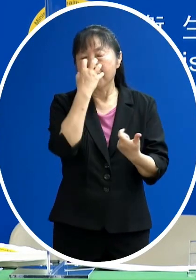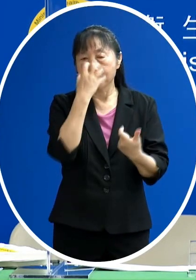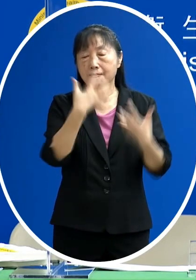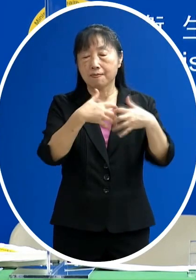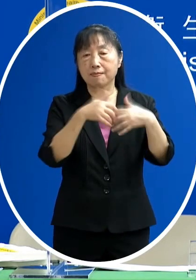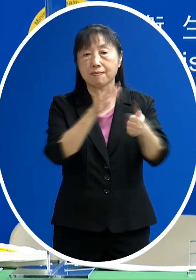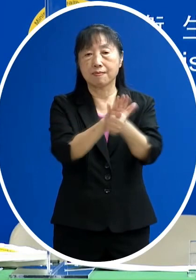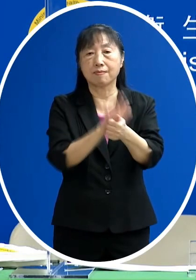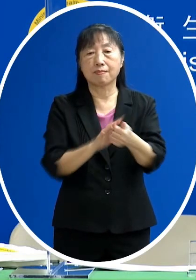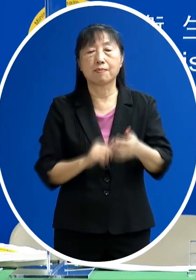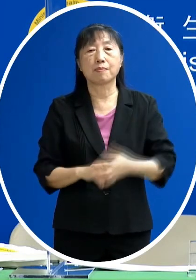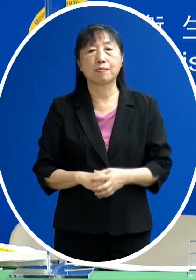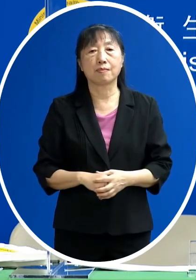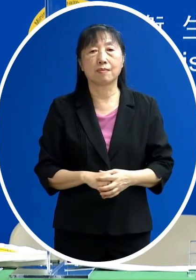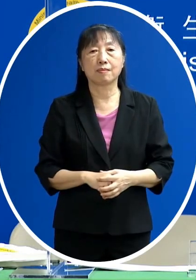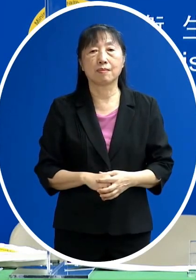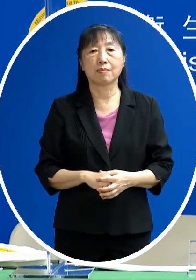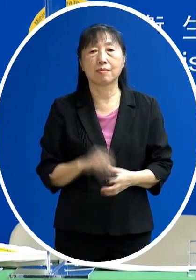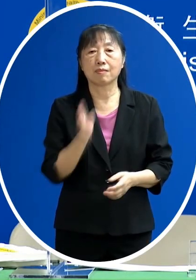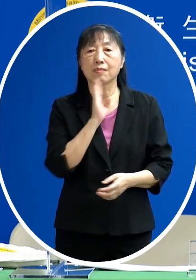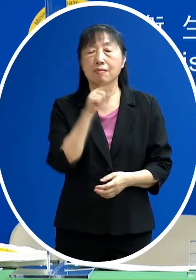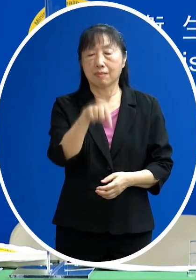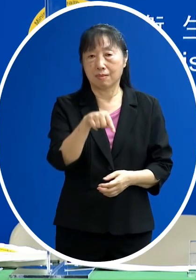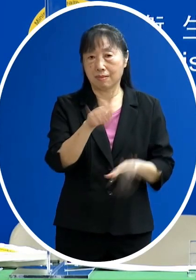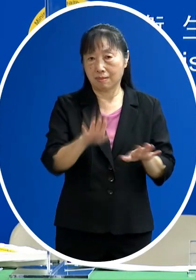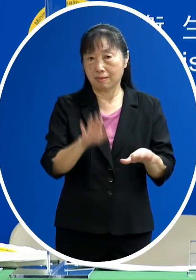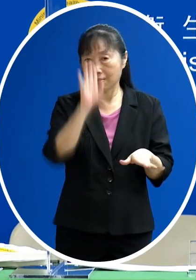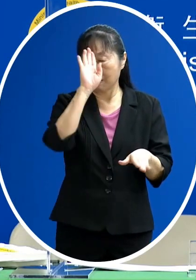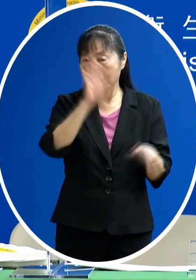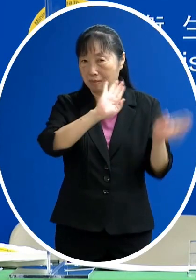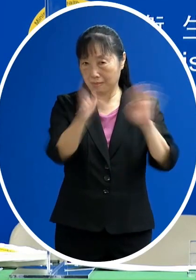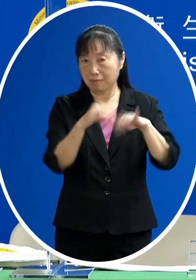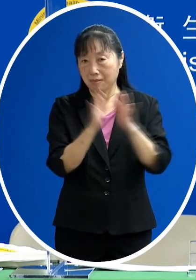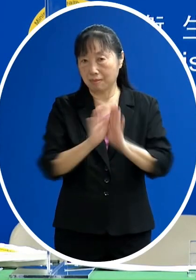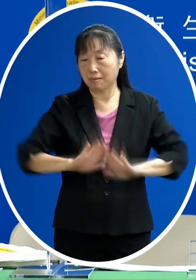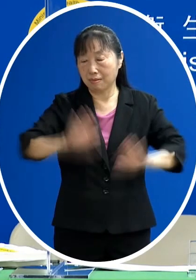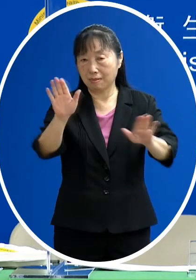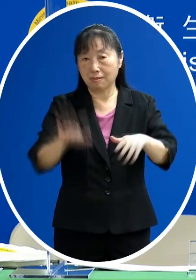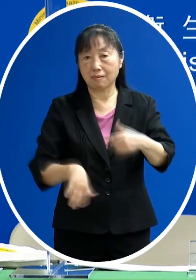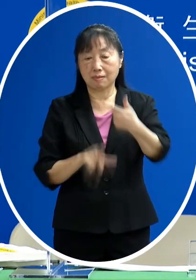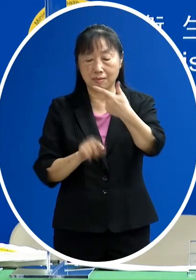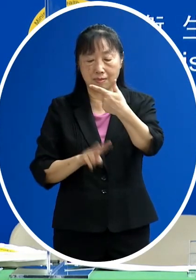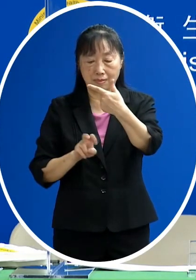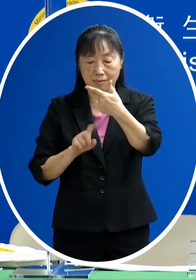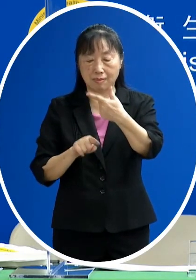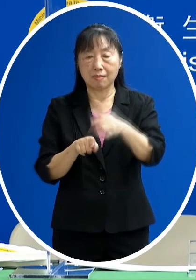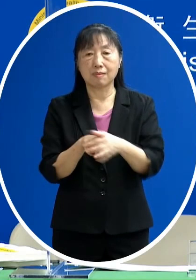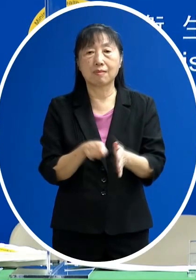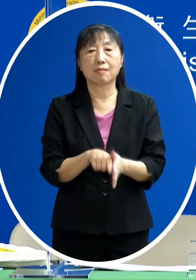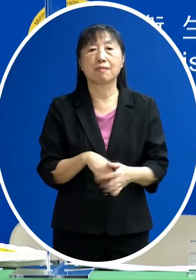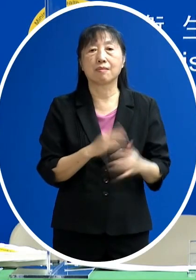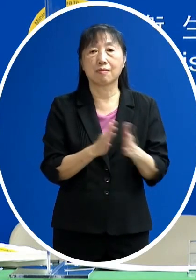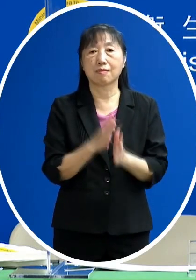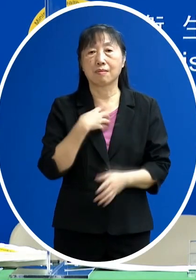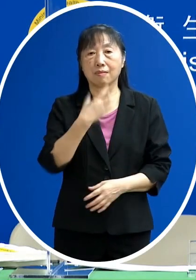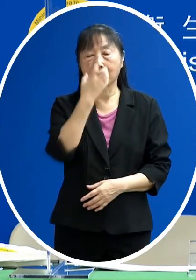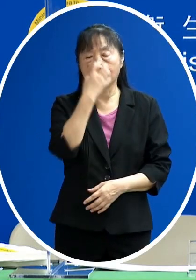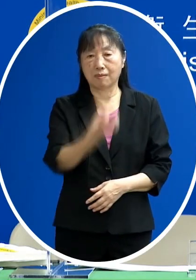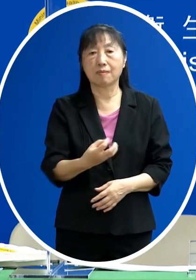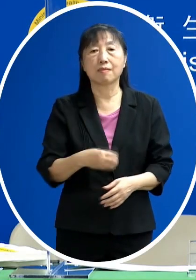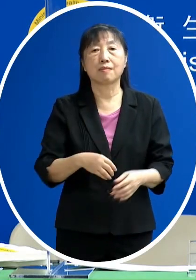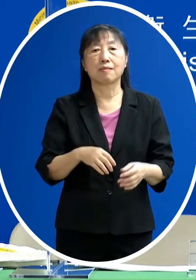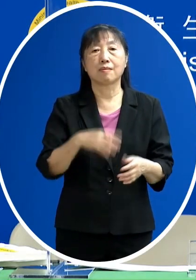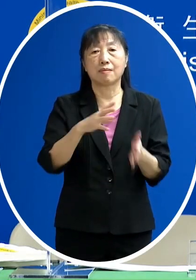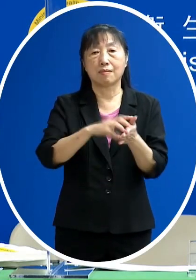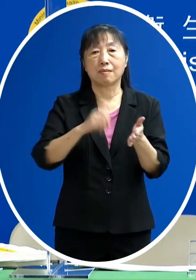的治疗，不过好在是说病况有很快的一个好转，在6月21号的时候已经顺利的拔管移除呼吸